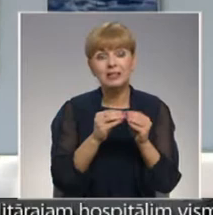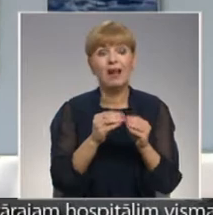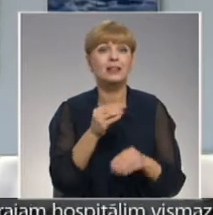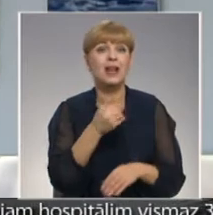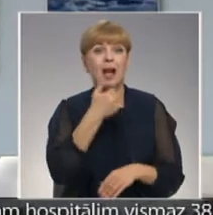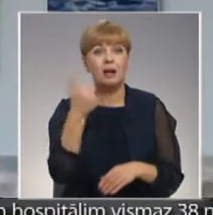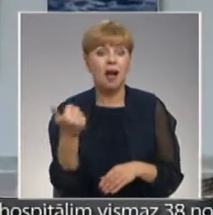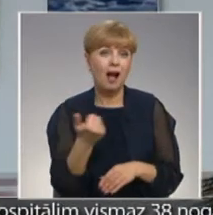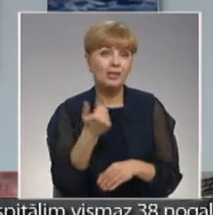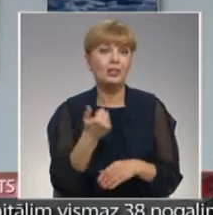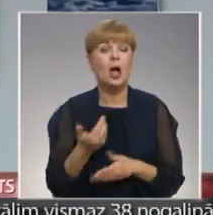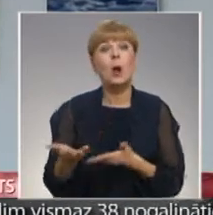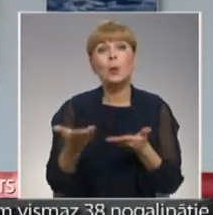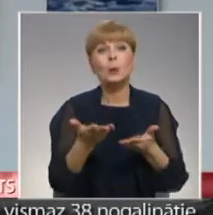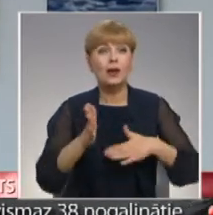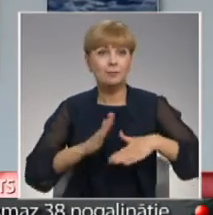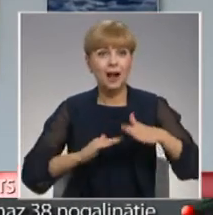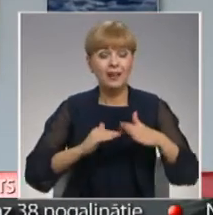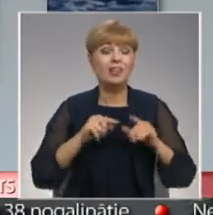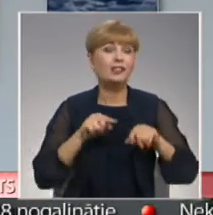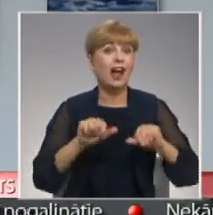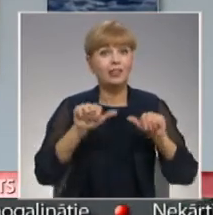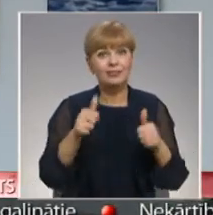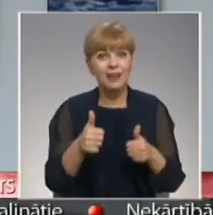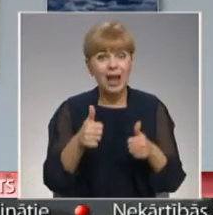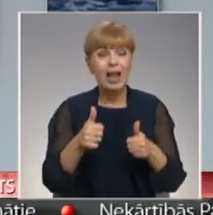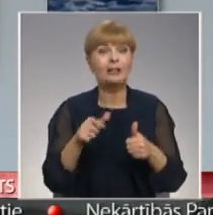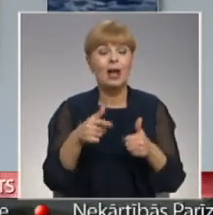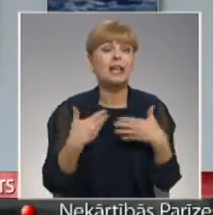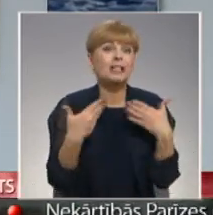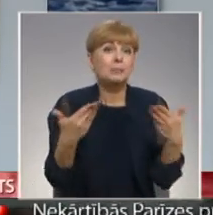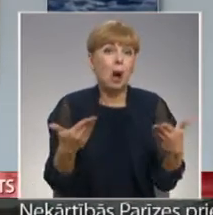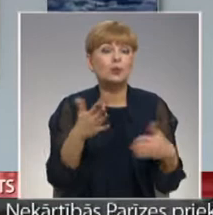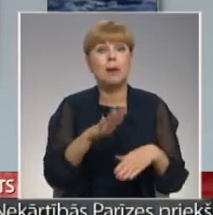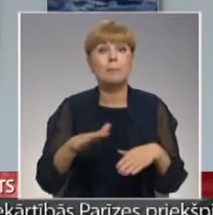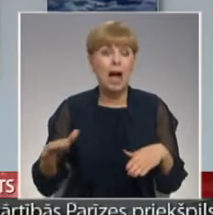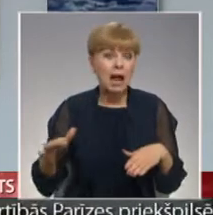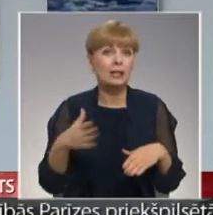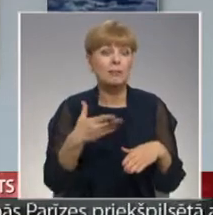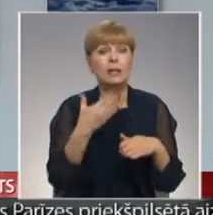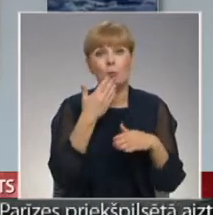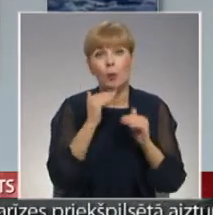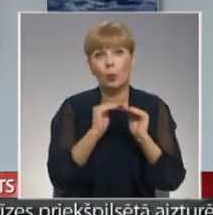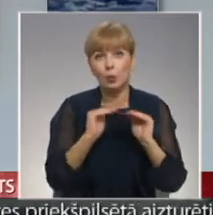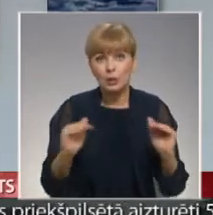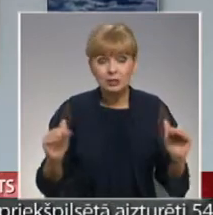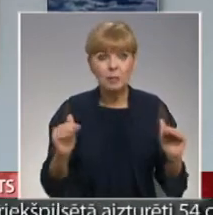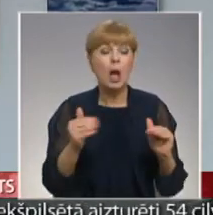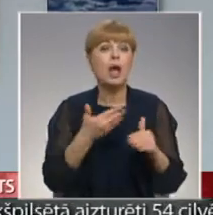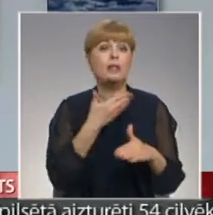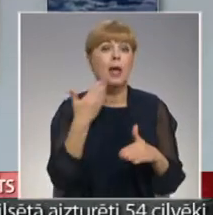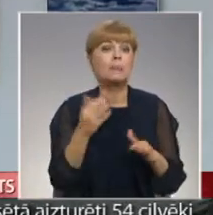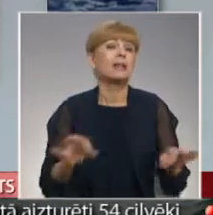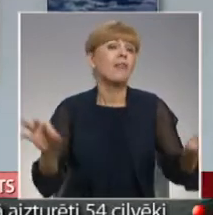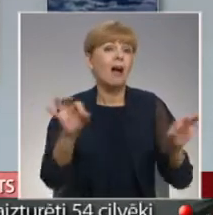Gads, kur praktiski šāda veida mākslinieciskā izpausme bērniem panīka. Nebija absolūti